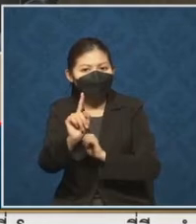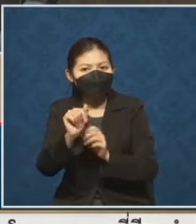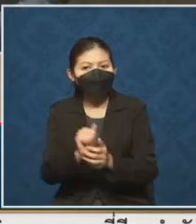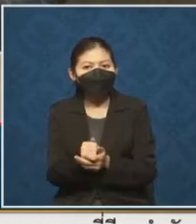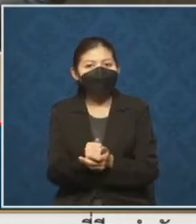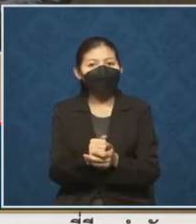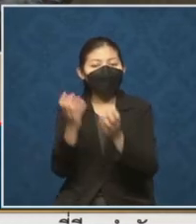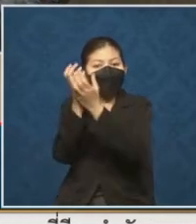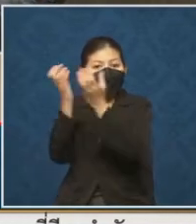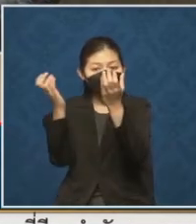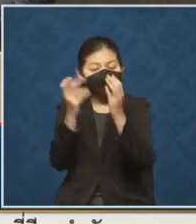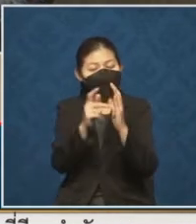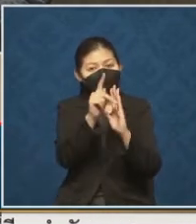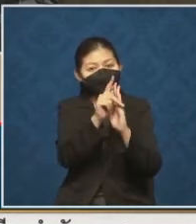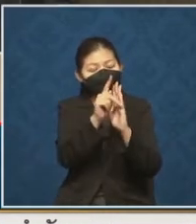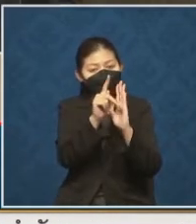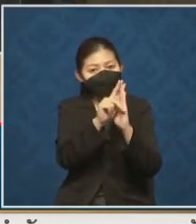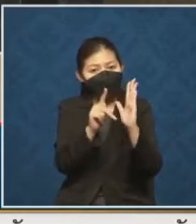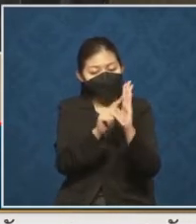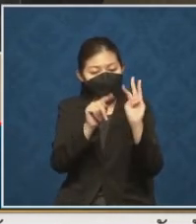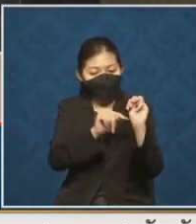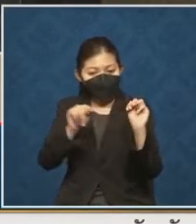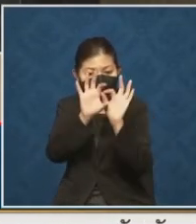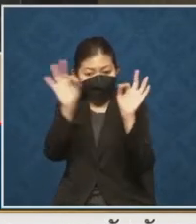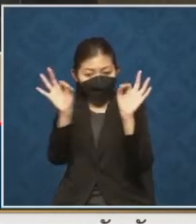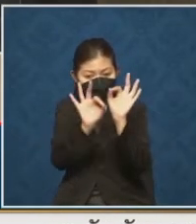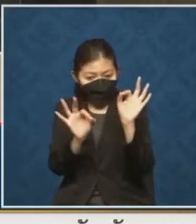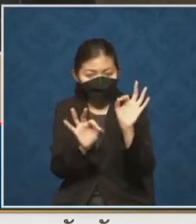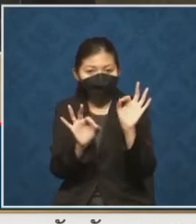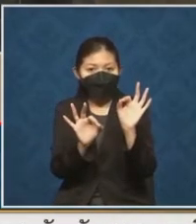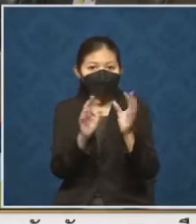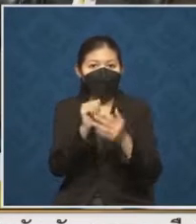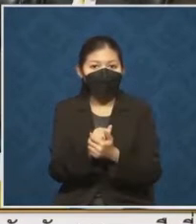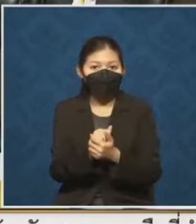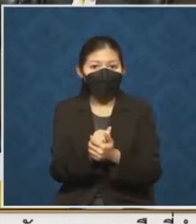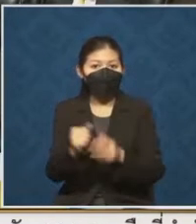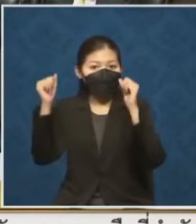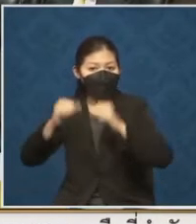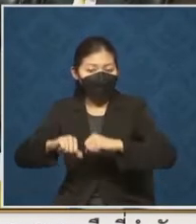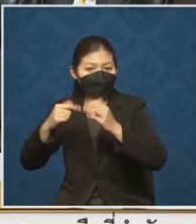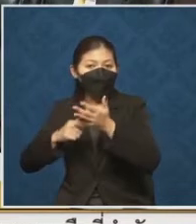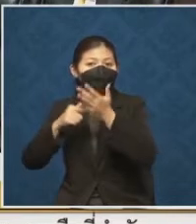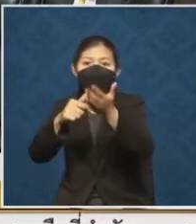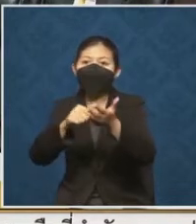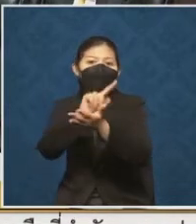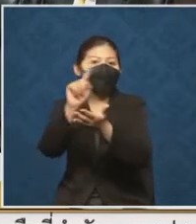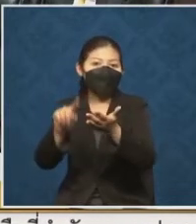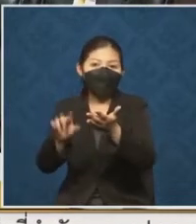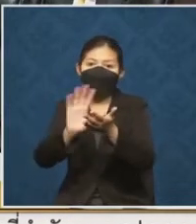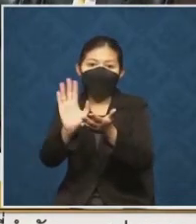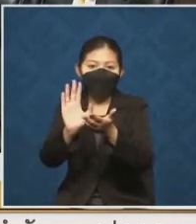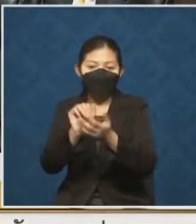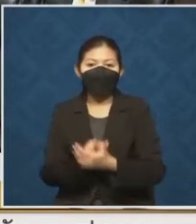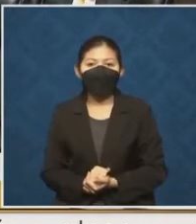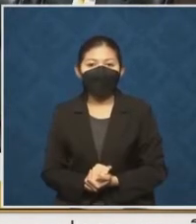อภิปรายทั่วไปมีแต่เป็นเรื่องแปลกครับรัชโนมาตรานี้เนี่ยเขียนไว้อย่างแยบยล